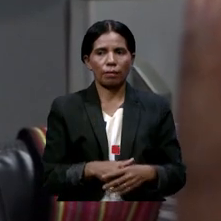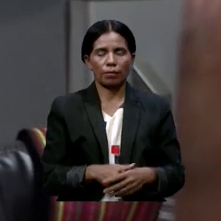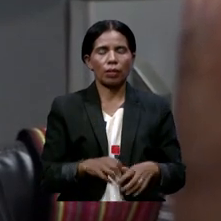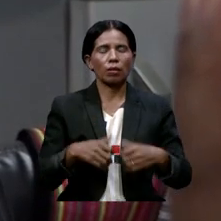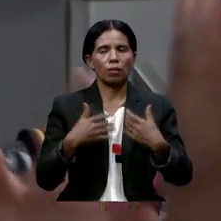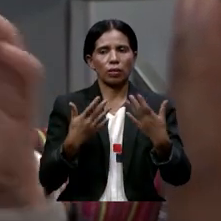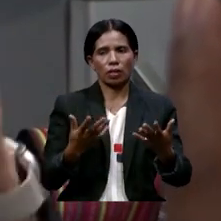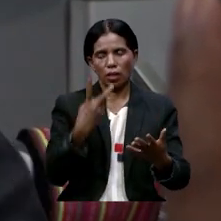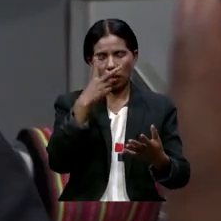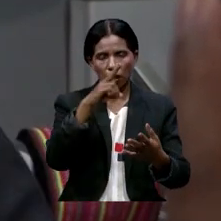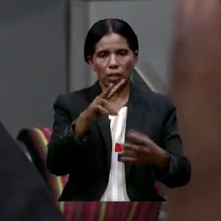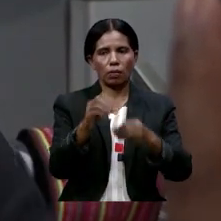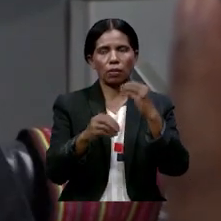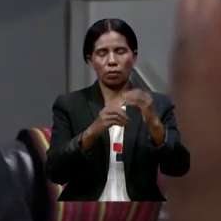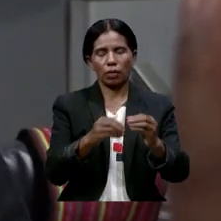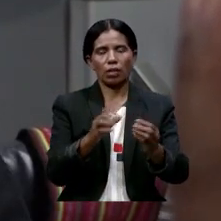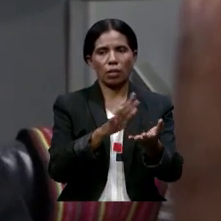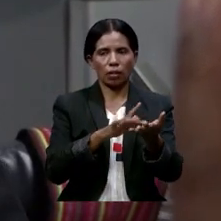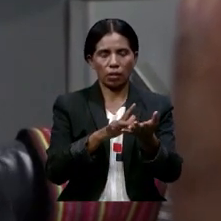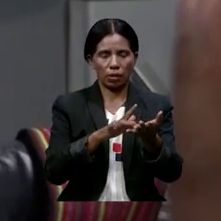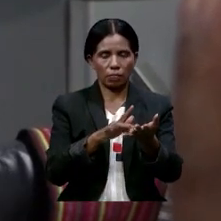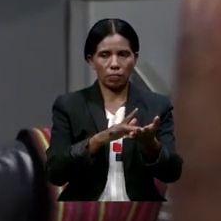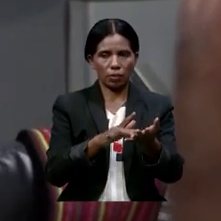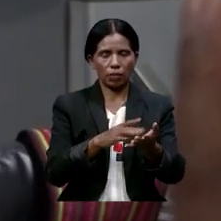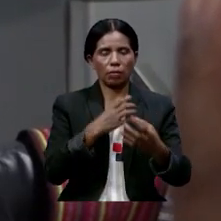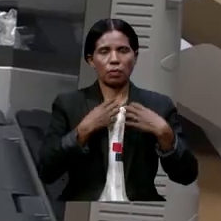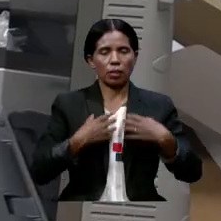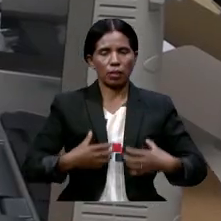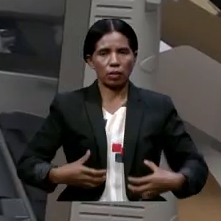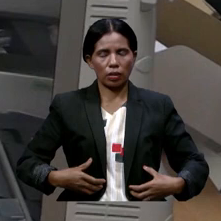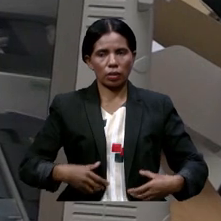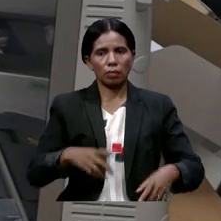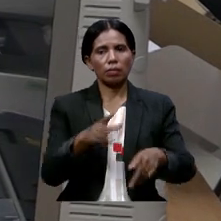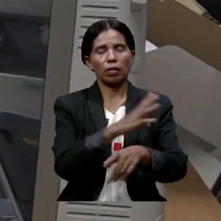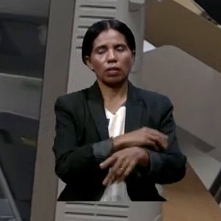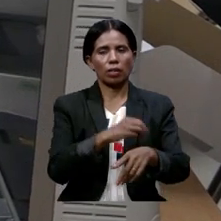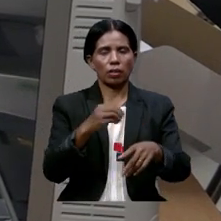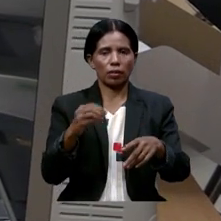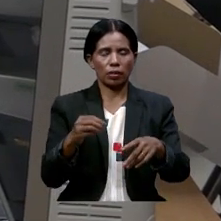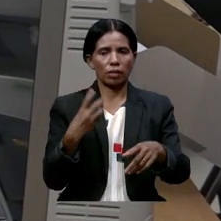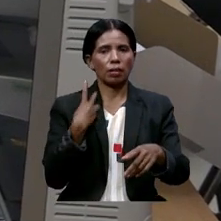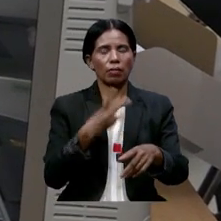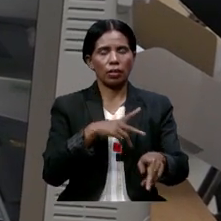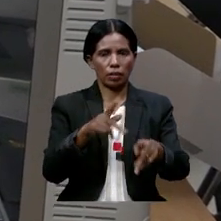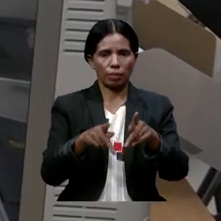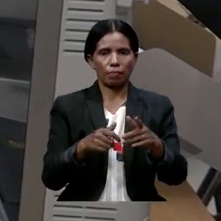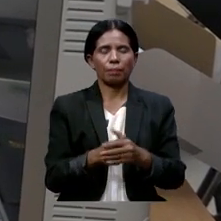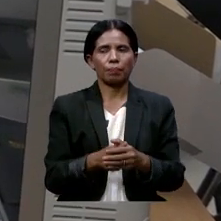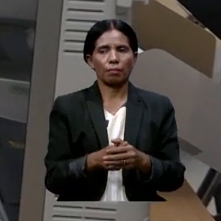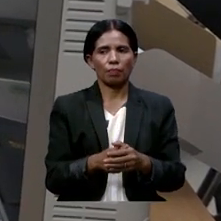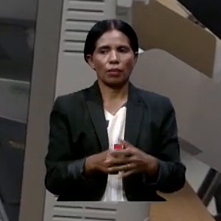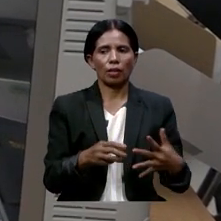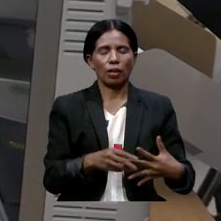mengecek kondisi eh apaagai organ dalam tubuh pasienesalista ne